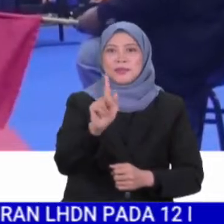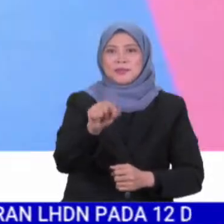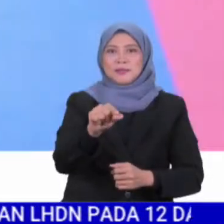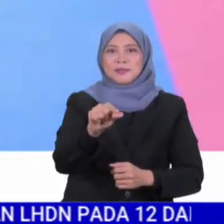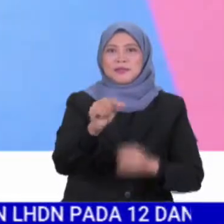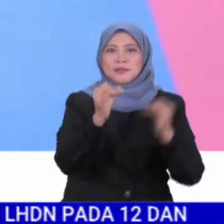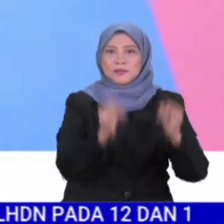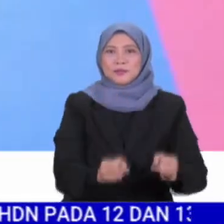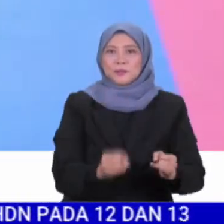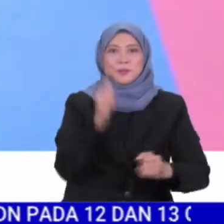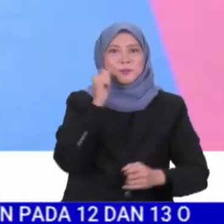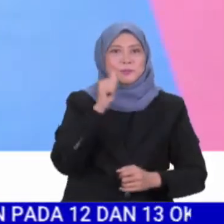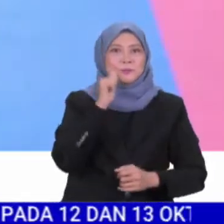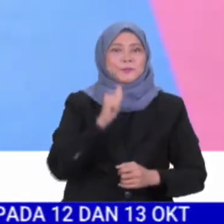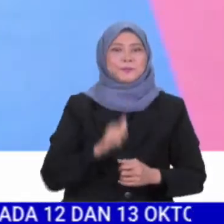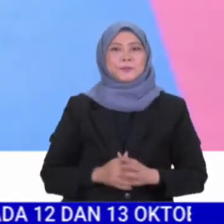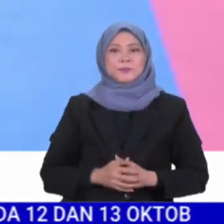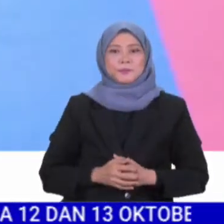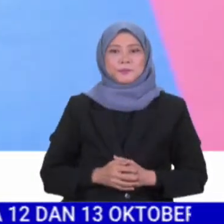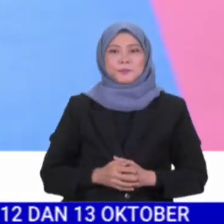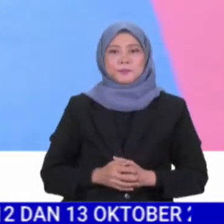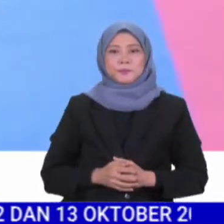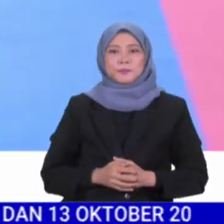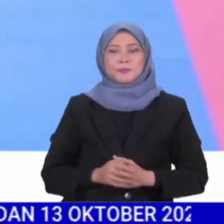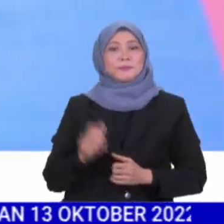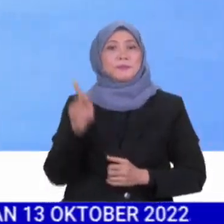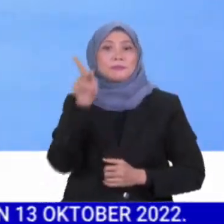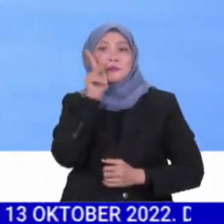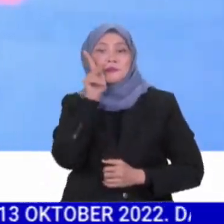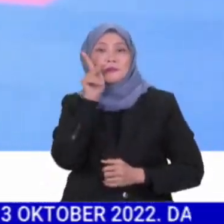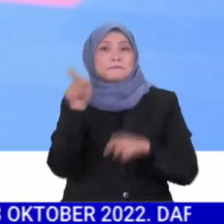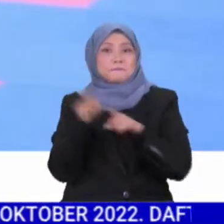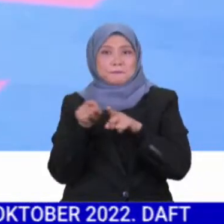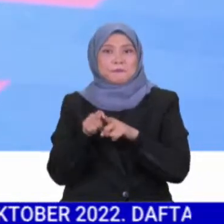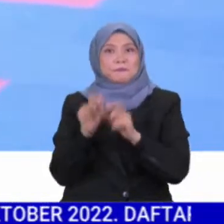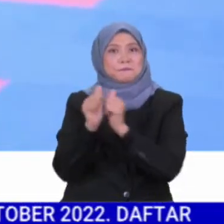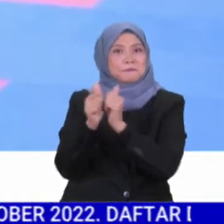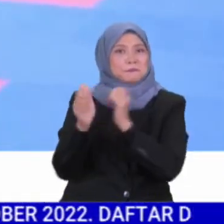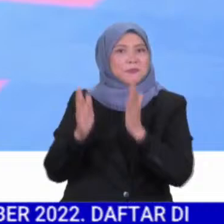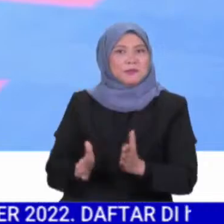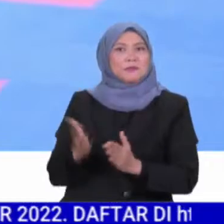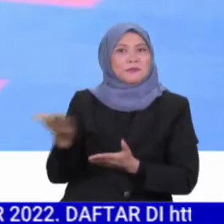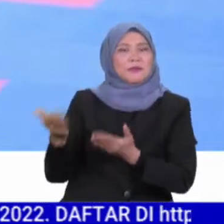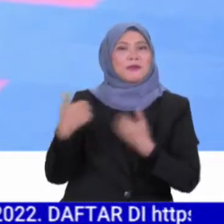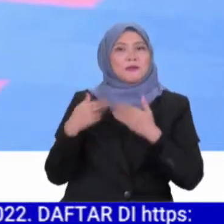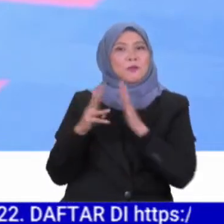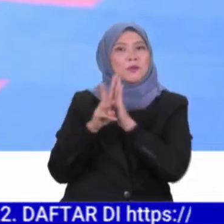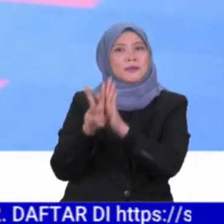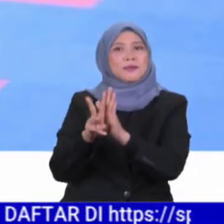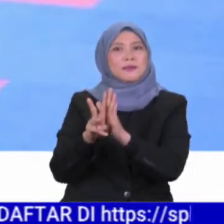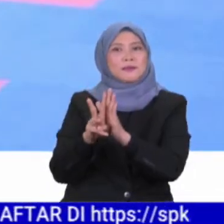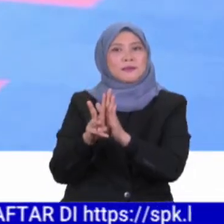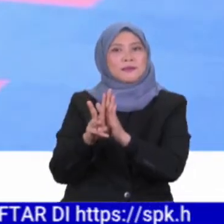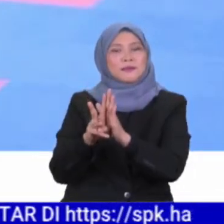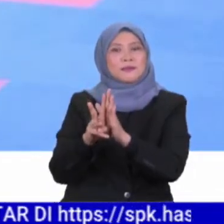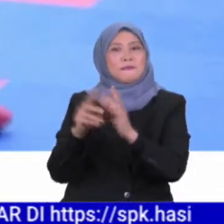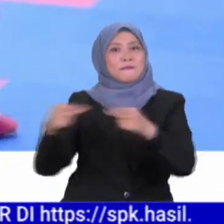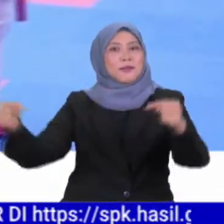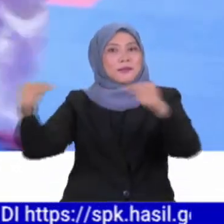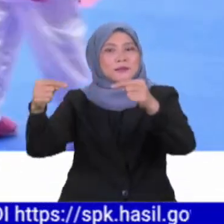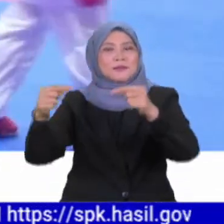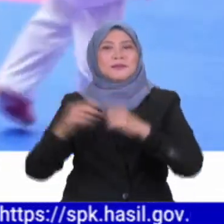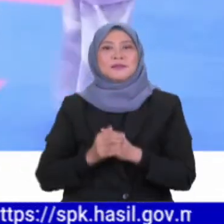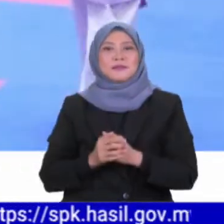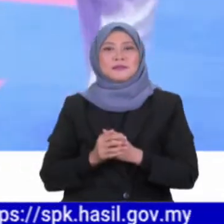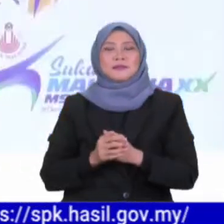kilogram individu wanita. Selain itu, atlet Kedah juga tidak kurang hebatnya, ada juga wakil di pentas final iaitu